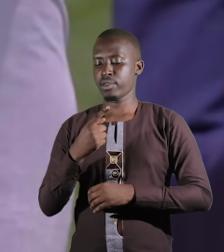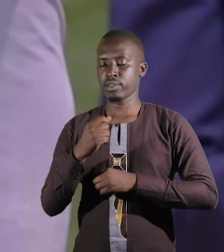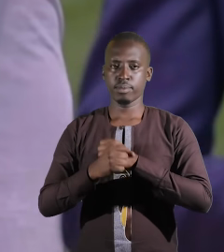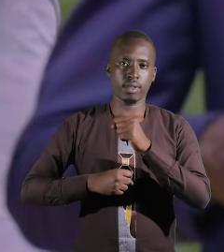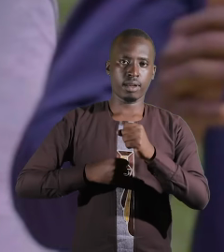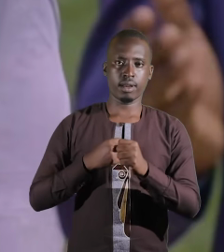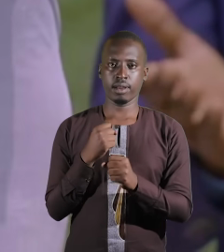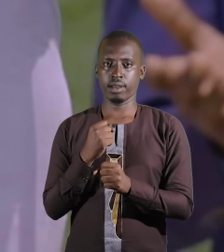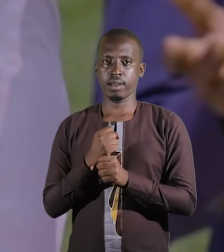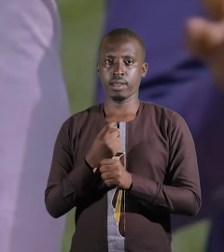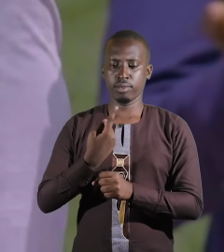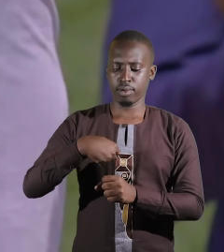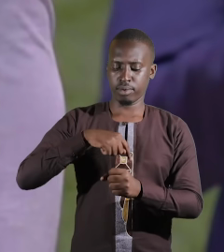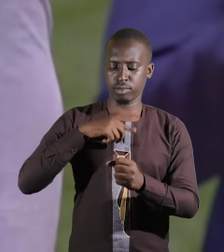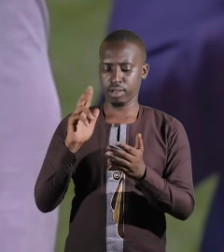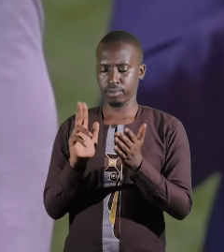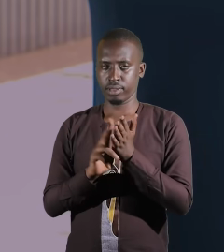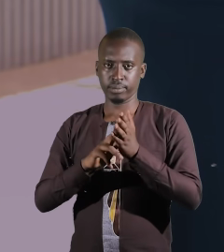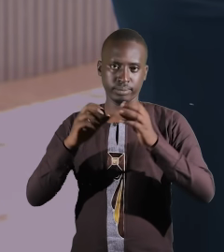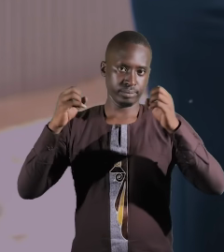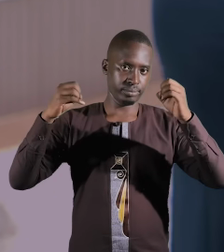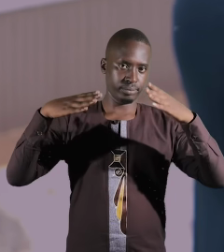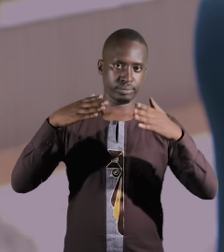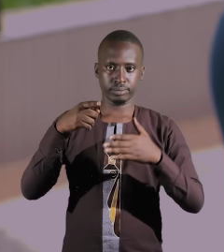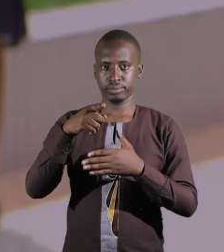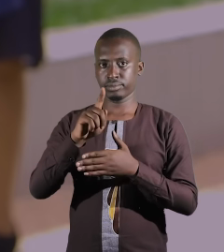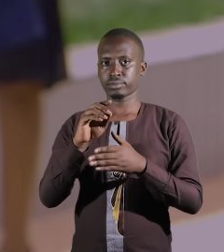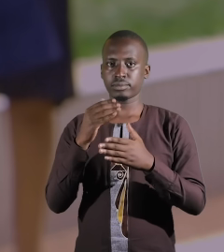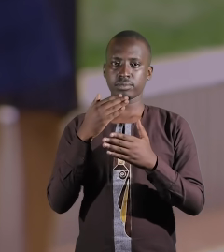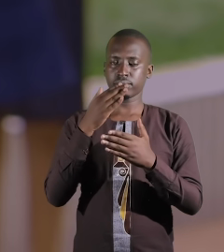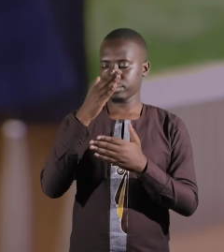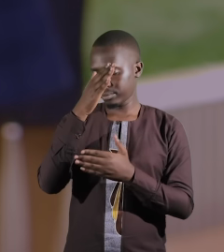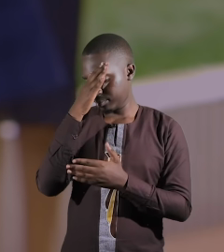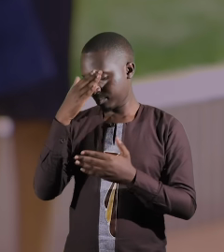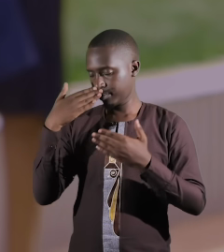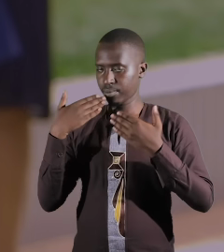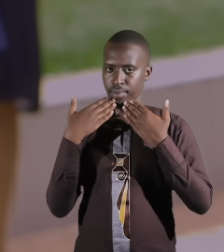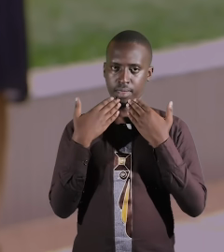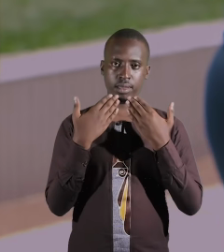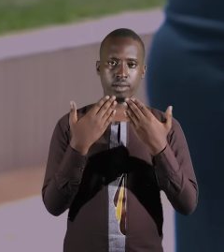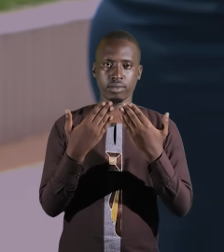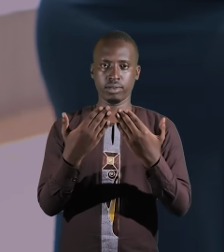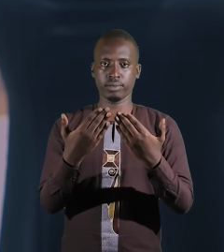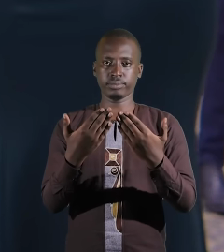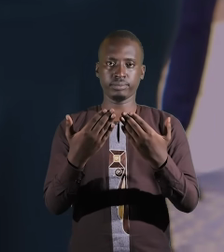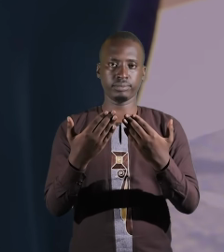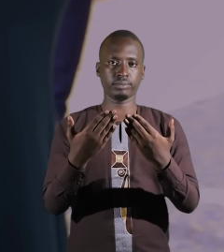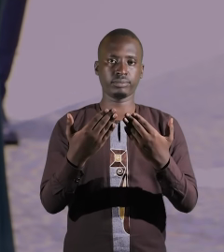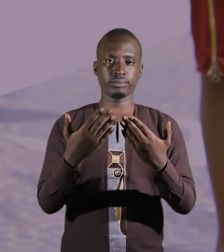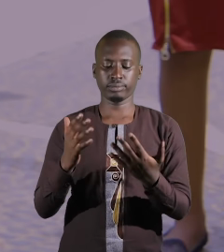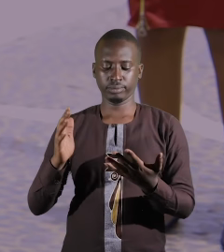amezi n'imyaka reka duhamye iyo neza mu ruhame papa warakoze.